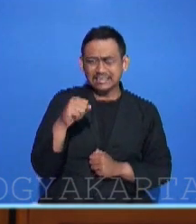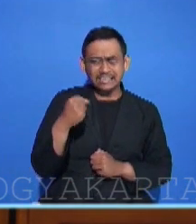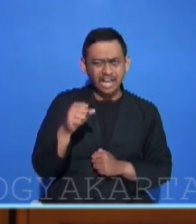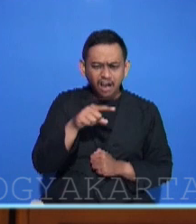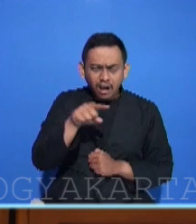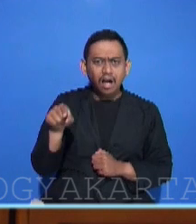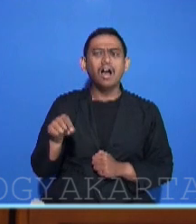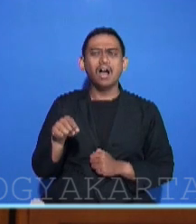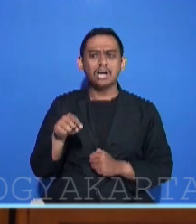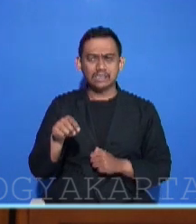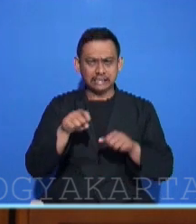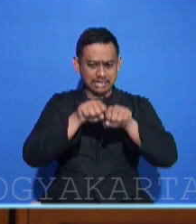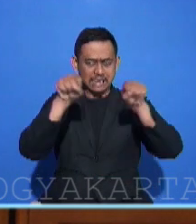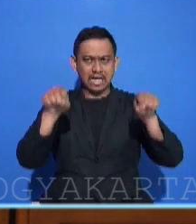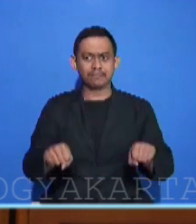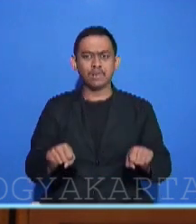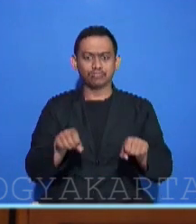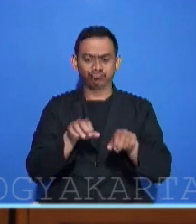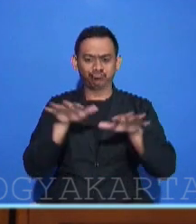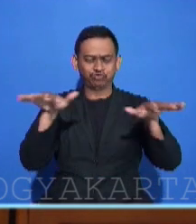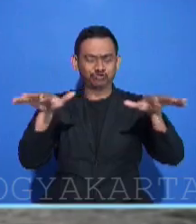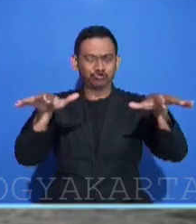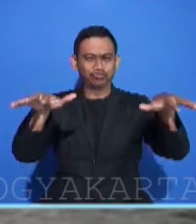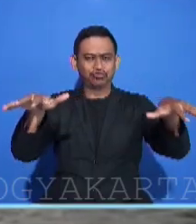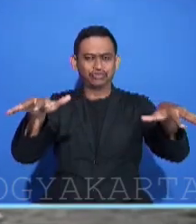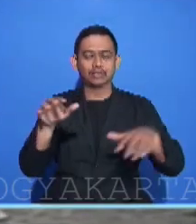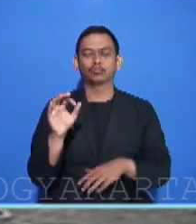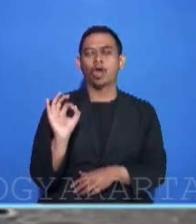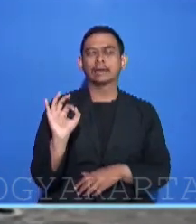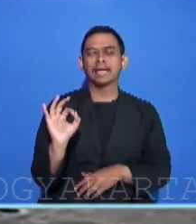sistem irigasi otomatis ingkang murakapi